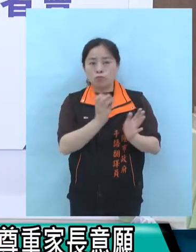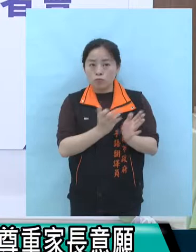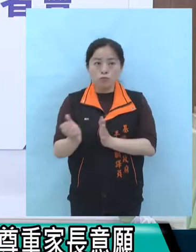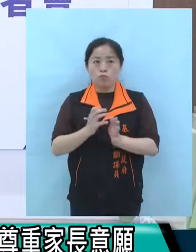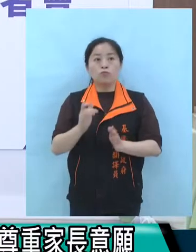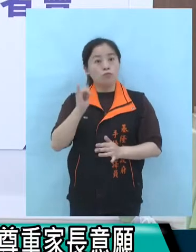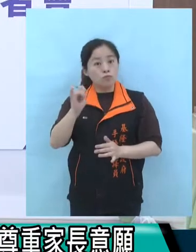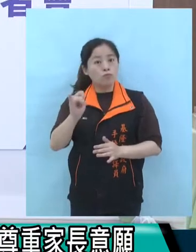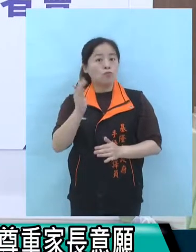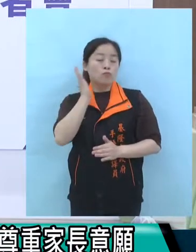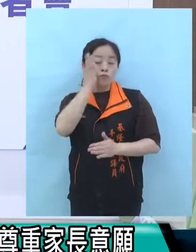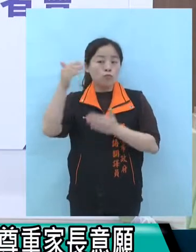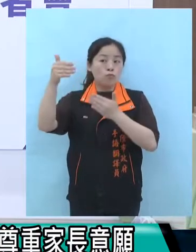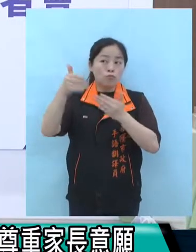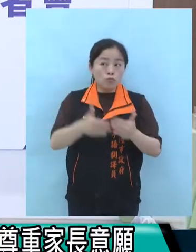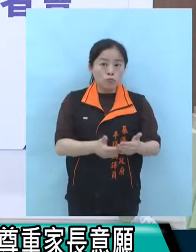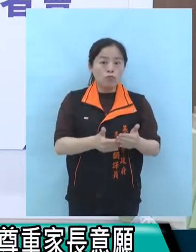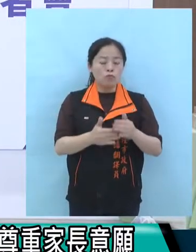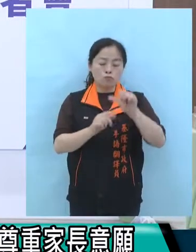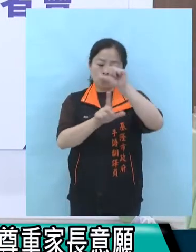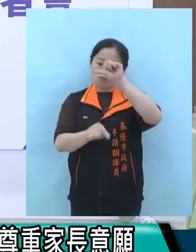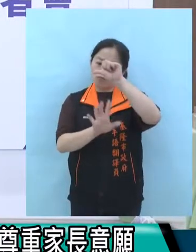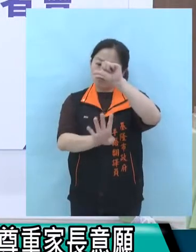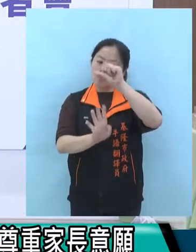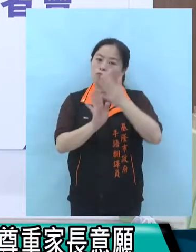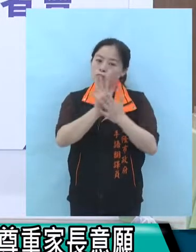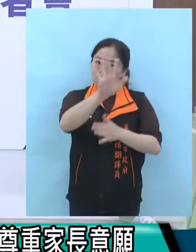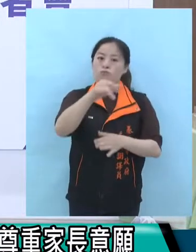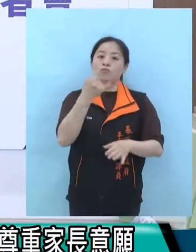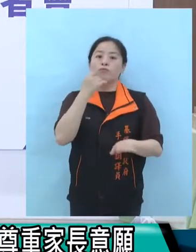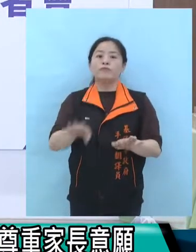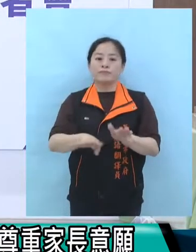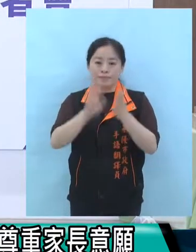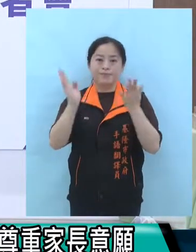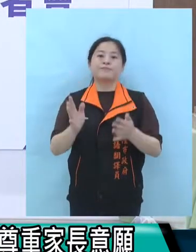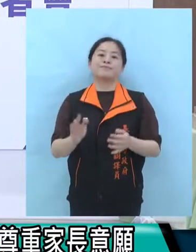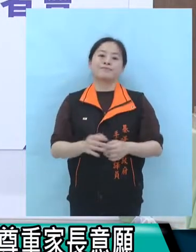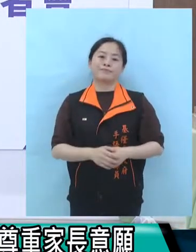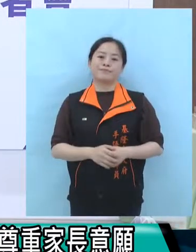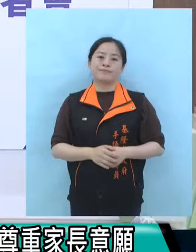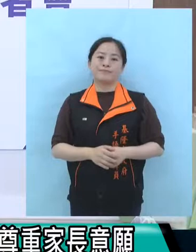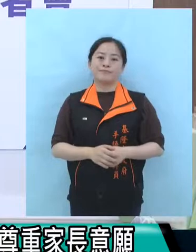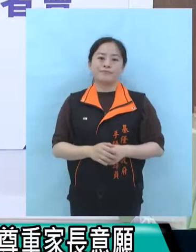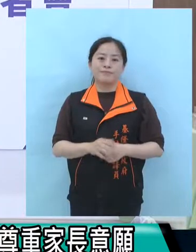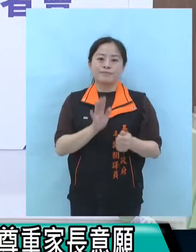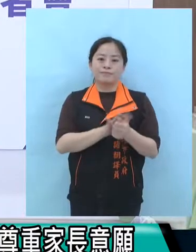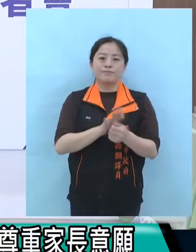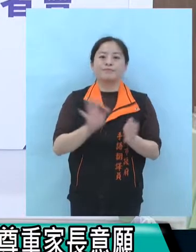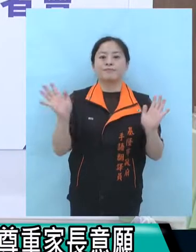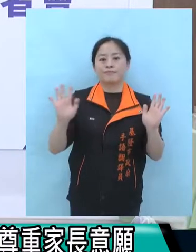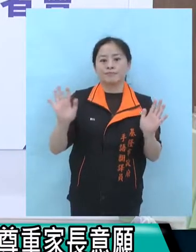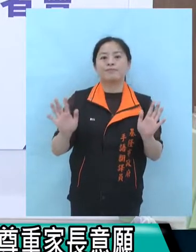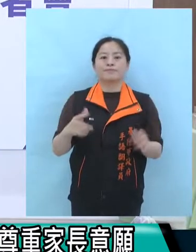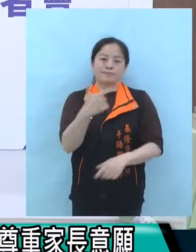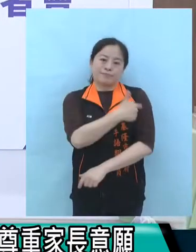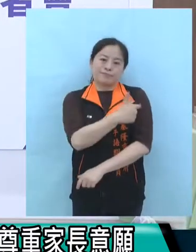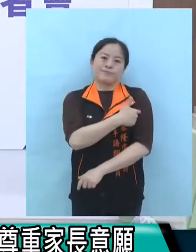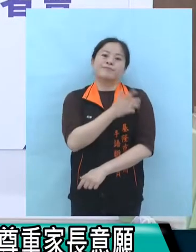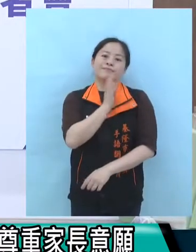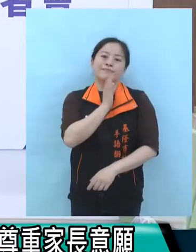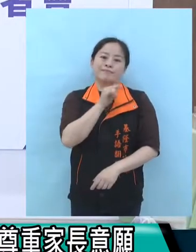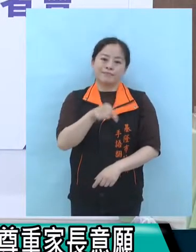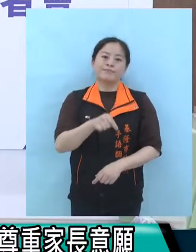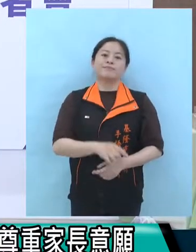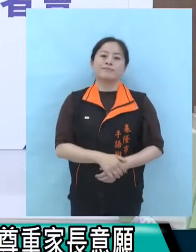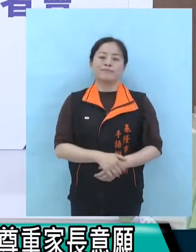得宜的话，在5月4号之后我们可以开始来启动为学童来施打疫苗的这